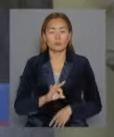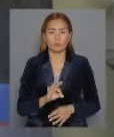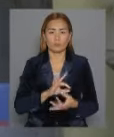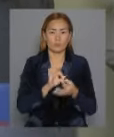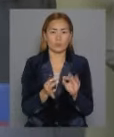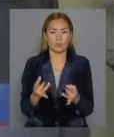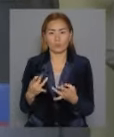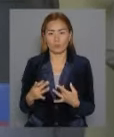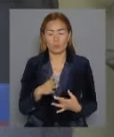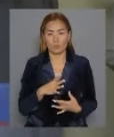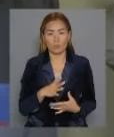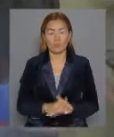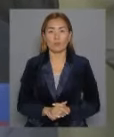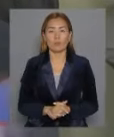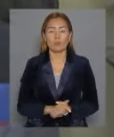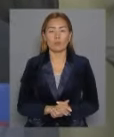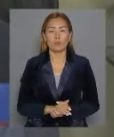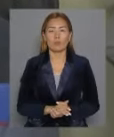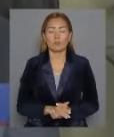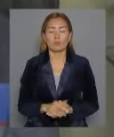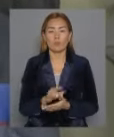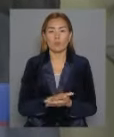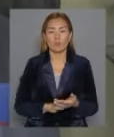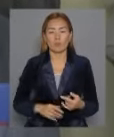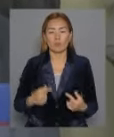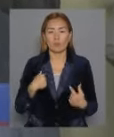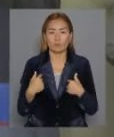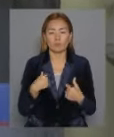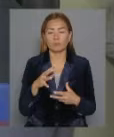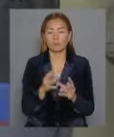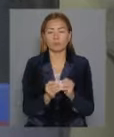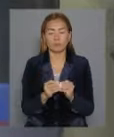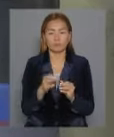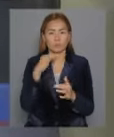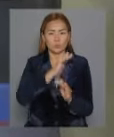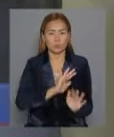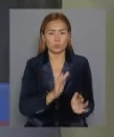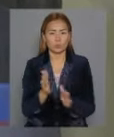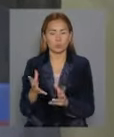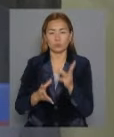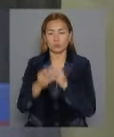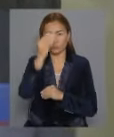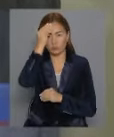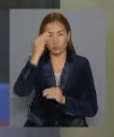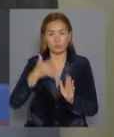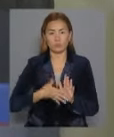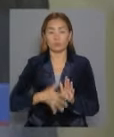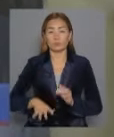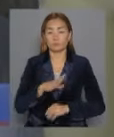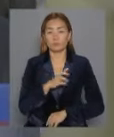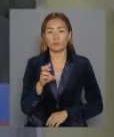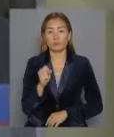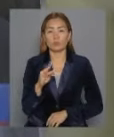жатқанын көрген, кейін іздеп барған, артынан іздеп барған, бірақ енді қазір қабірін таба алмаған, сондай мәліметтерді зерттеп, оның алдында